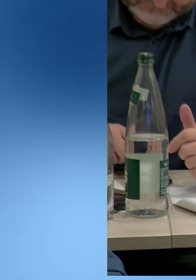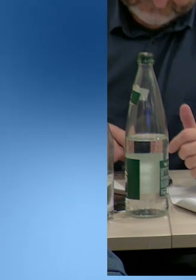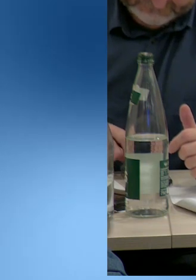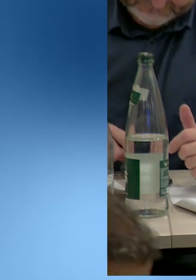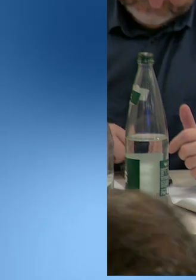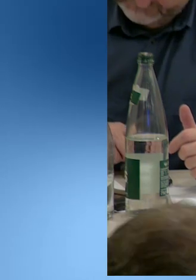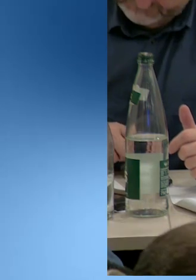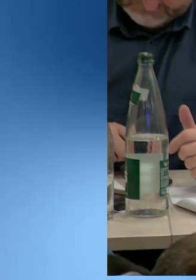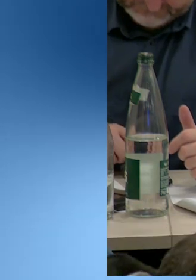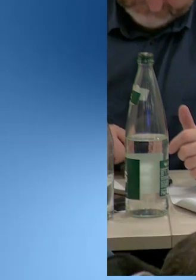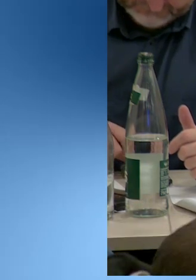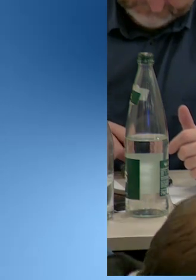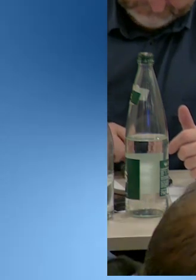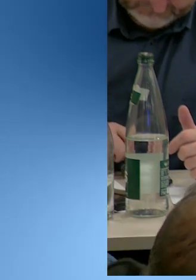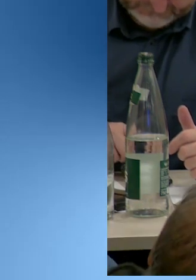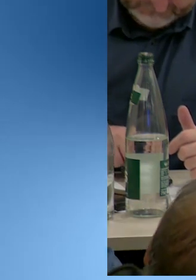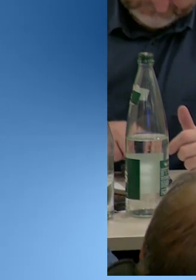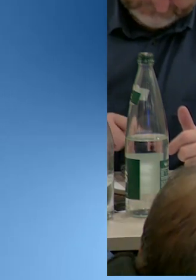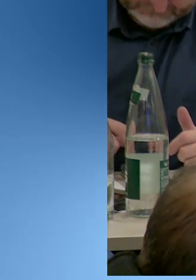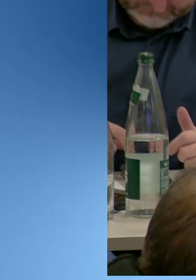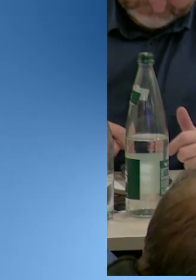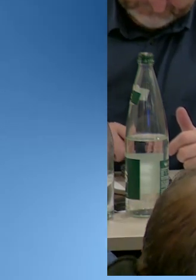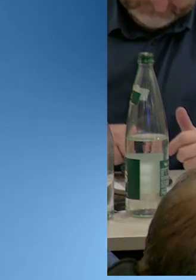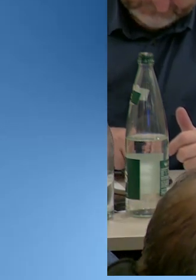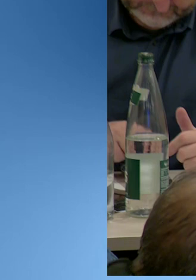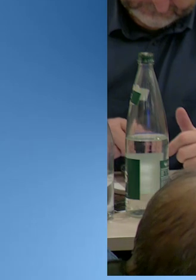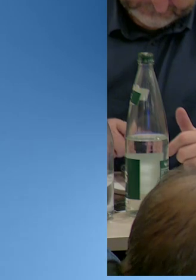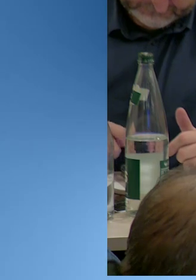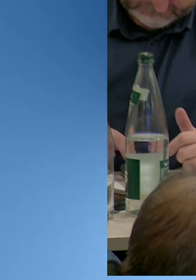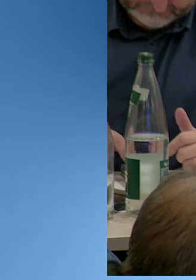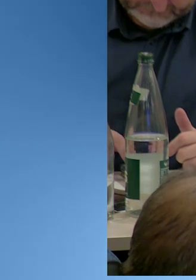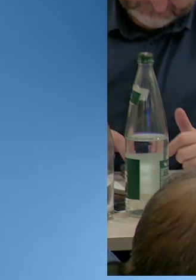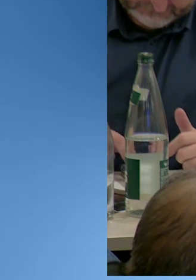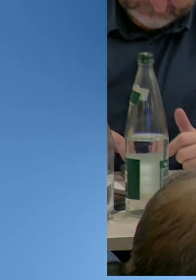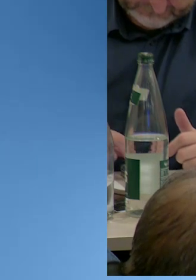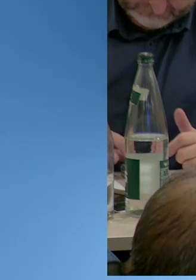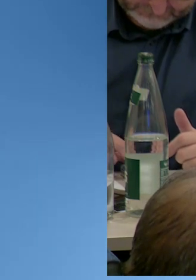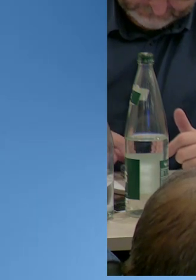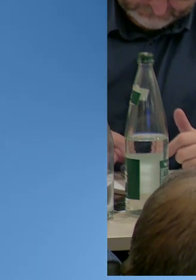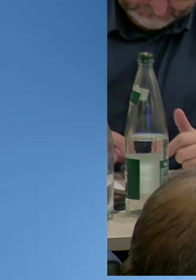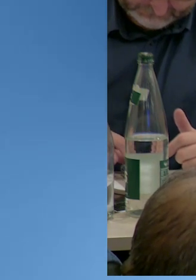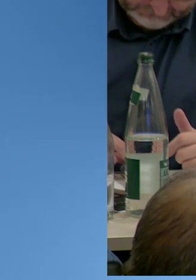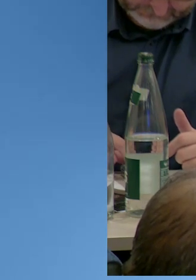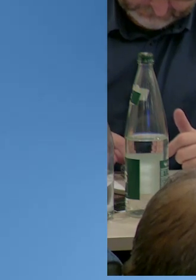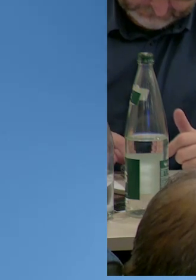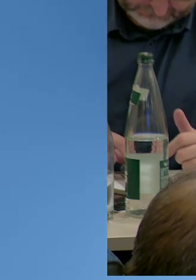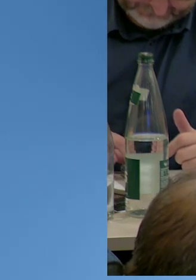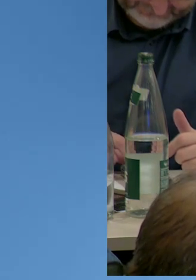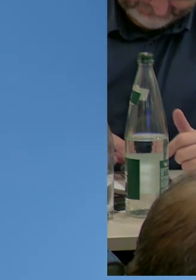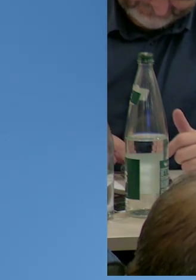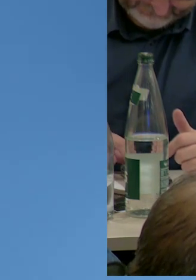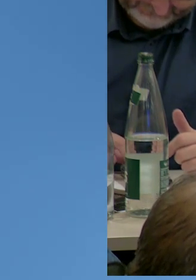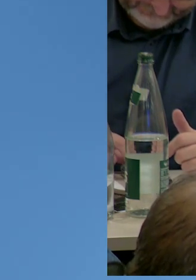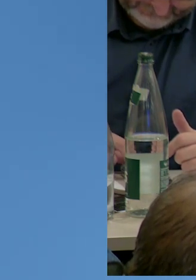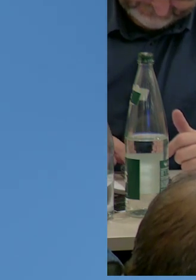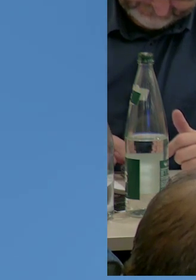3è chose requalification des parties communes et création de deux Hules sécurisées permettetez-moi de rire je vous rappelle